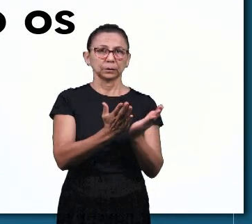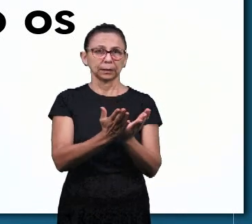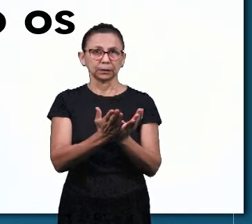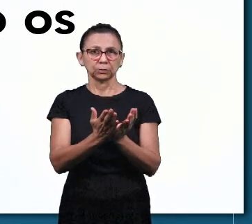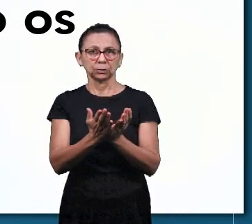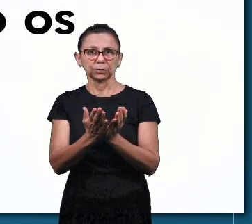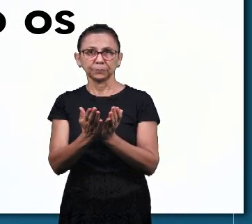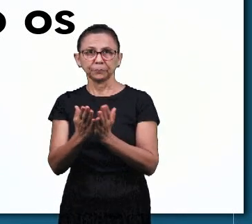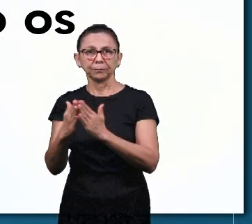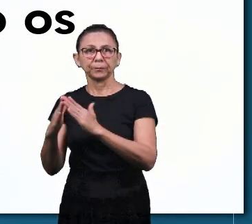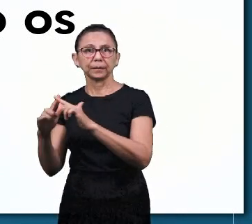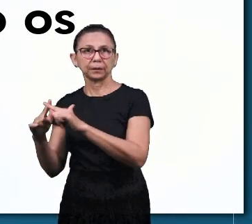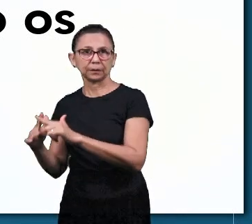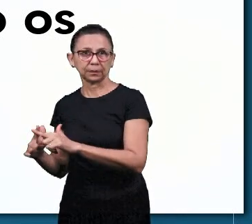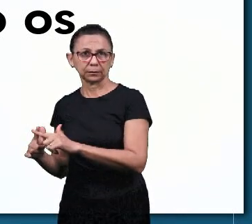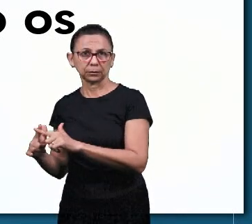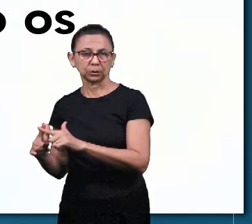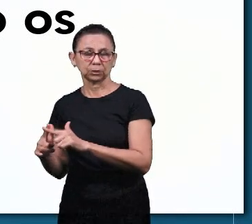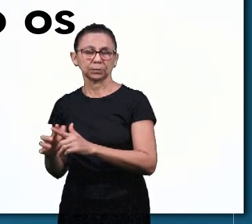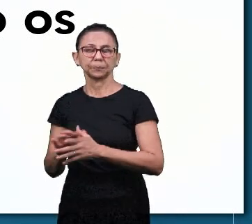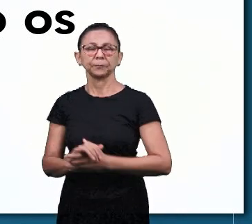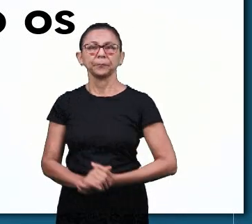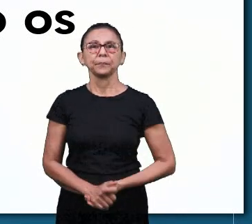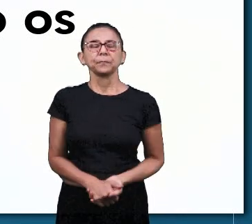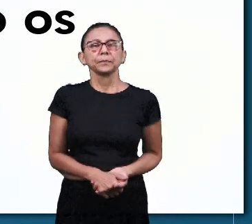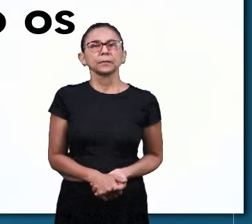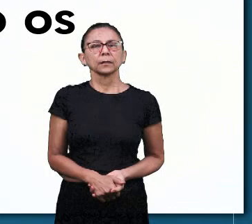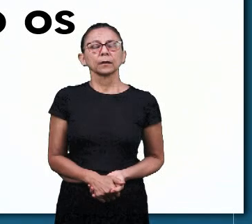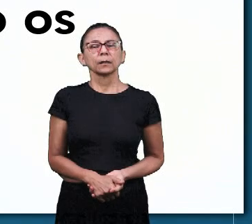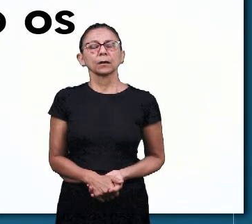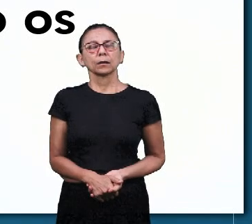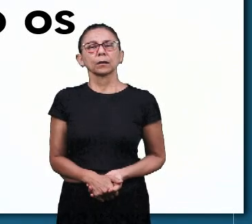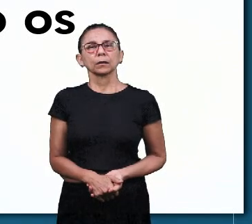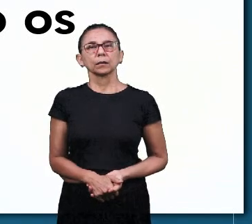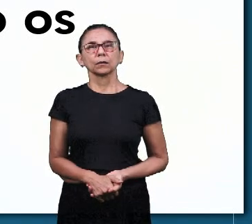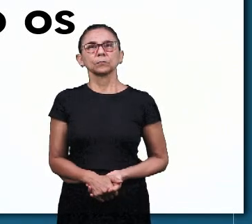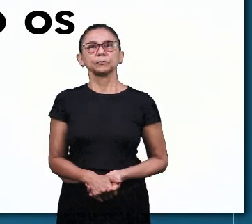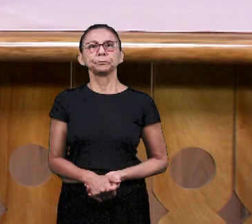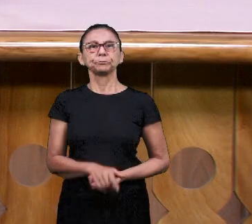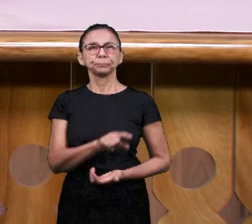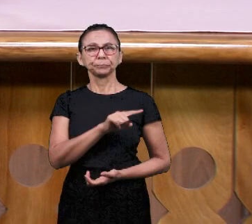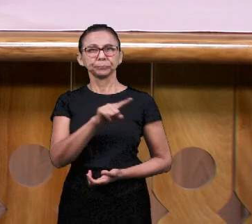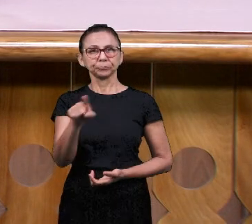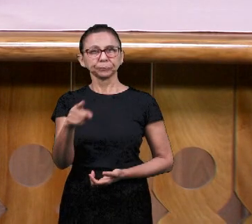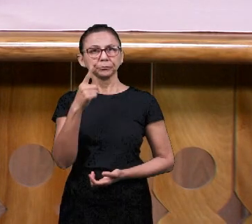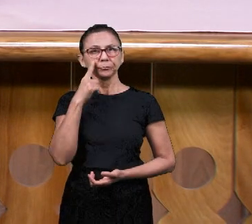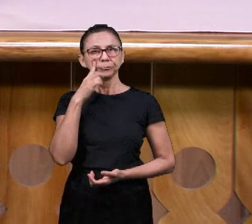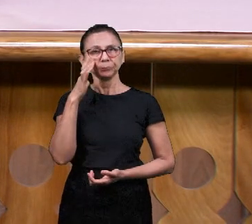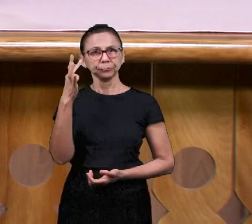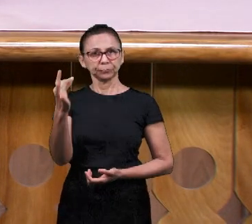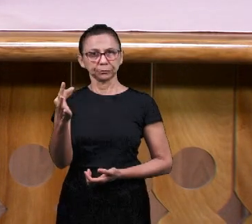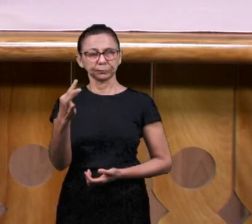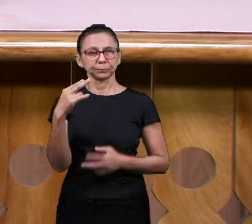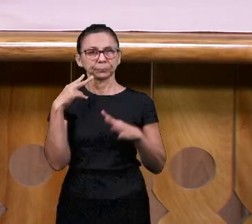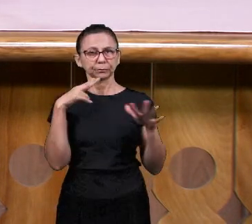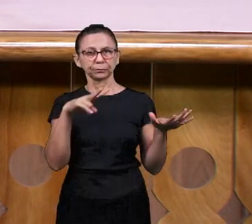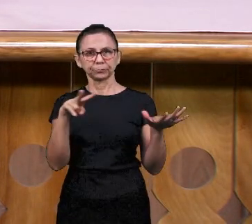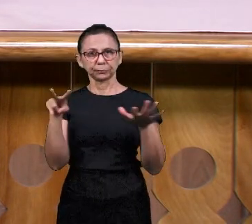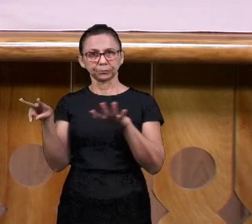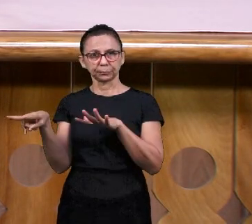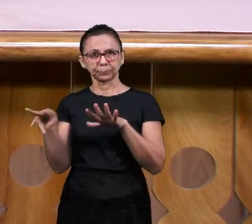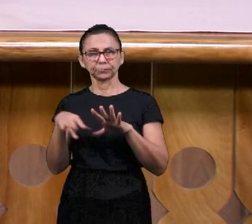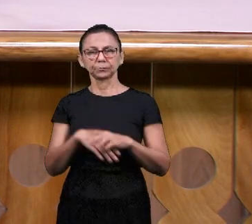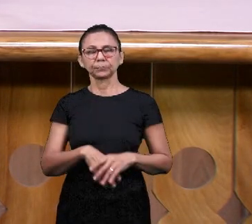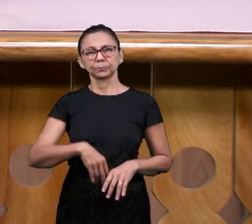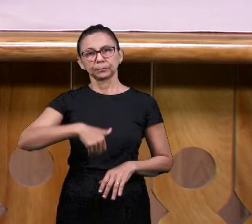déjà présentées ici afin que vous puissiez étudier avec un détail. Vous allez vous arrêter cette semaine dans